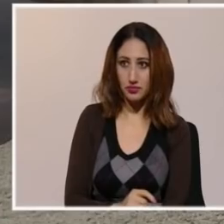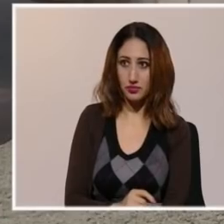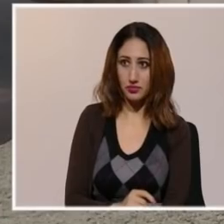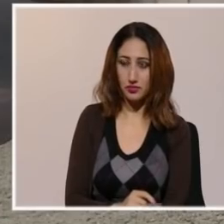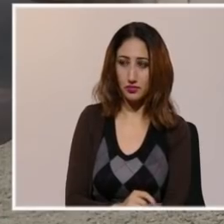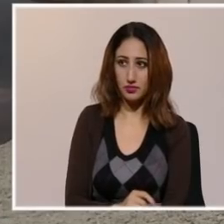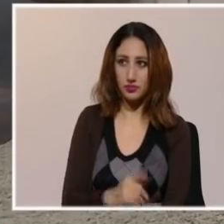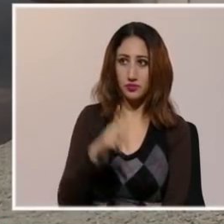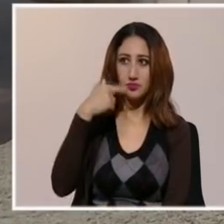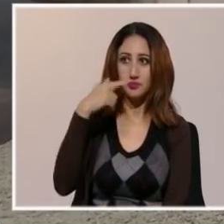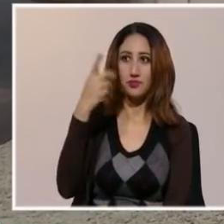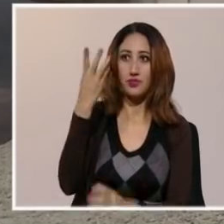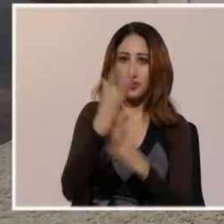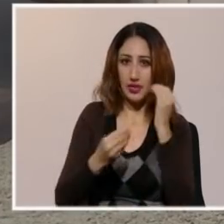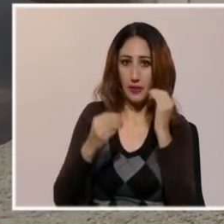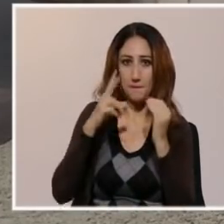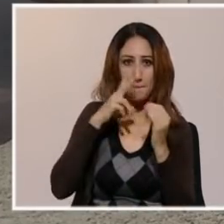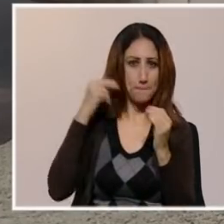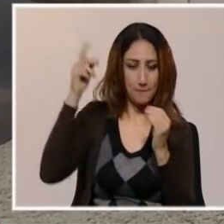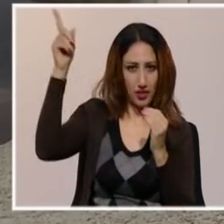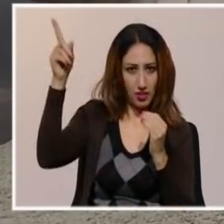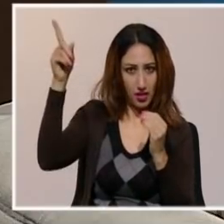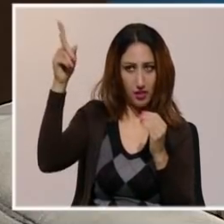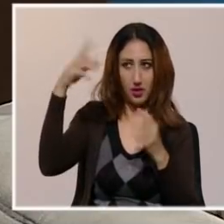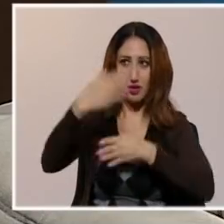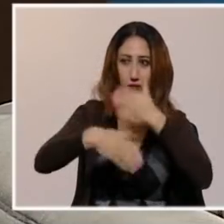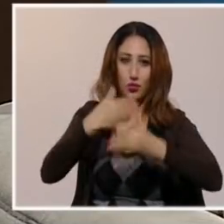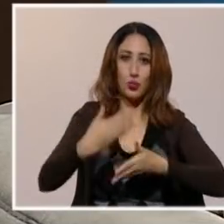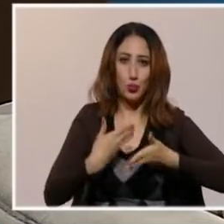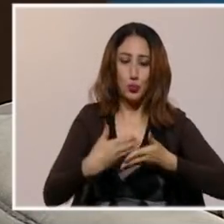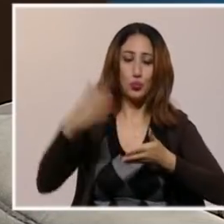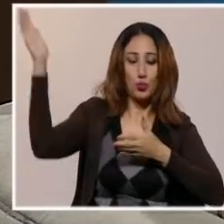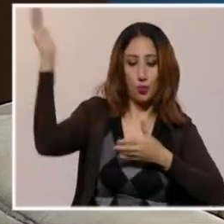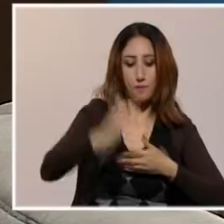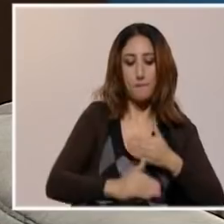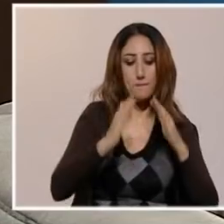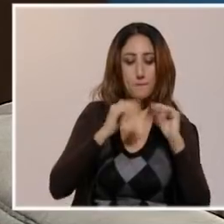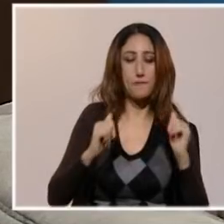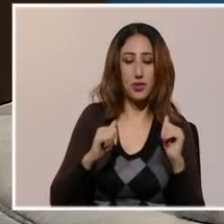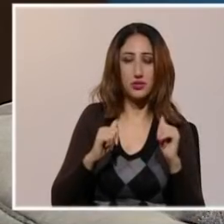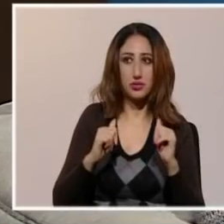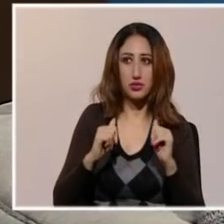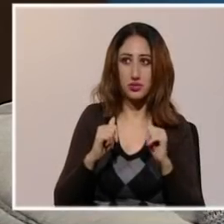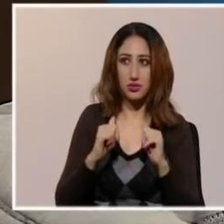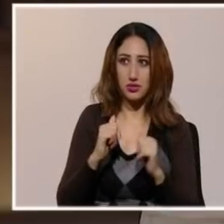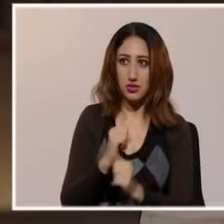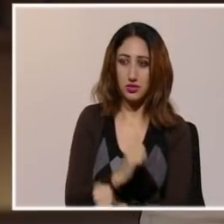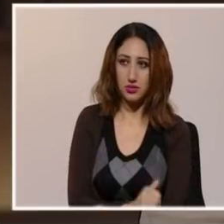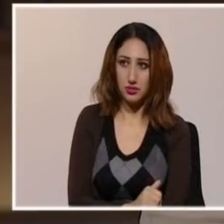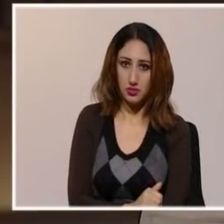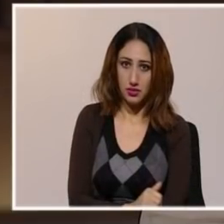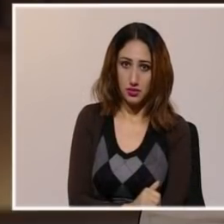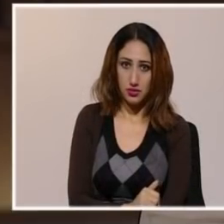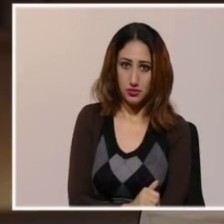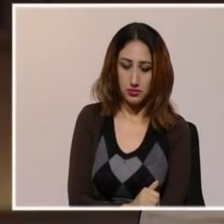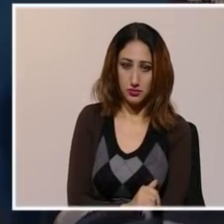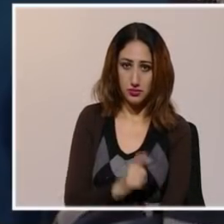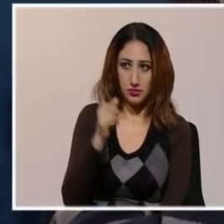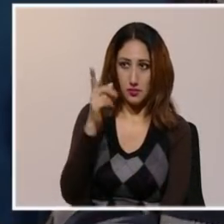ولدت كريم في ايطاليا وخلتها بكريم بلفته بحاله وعلى مصر. من يوميها لحد النهارده في مصر. انت متجوزين بقالكم كام